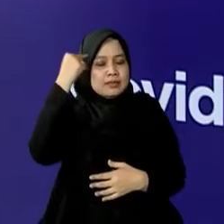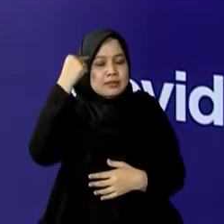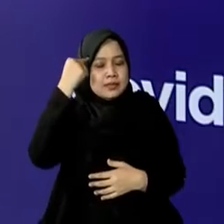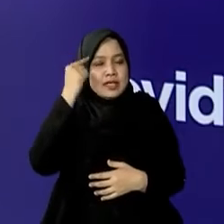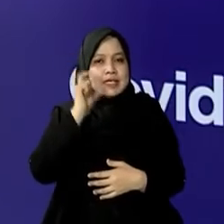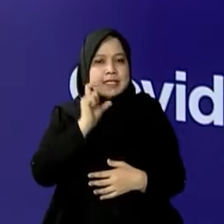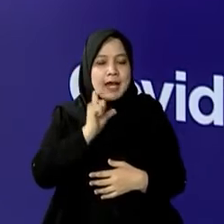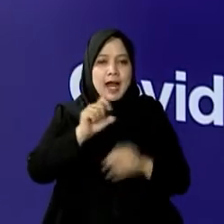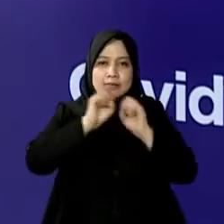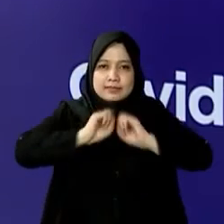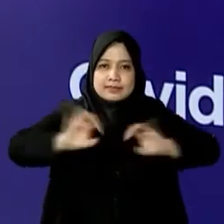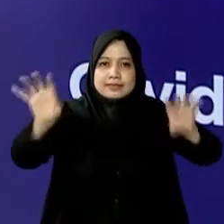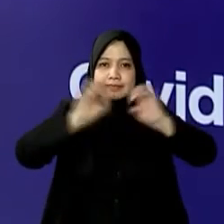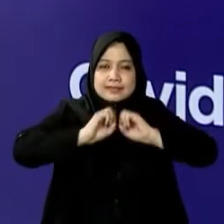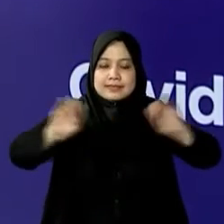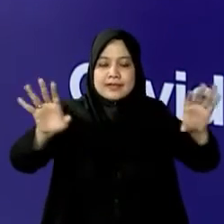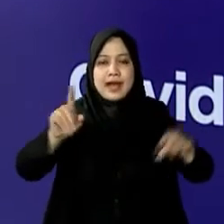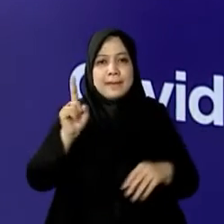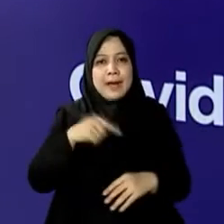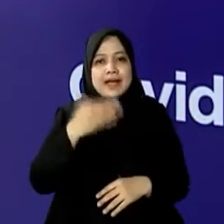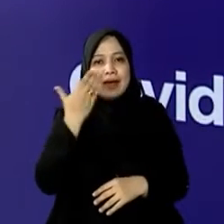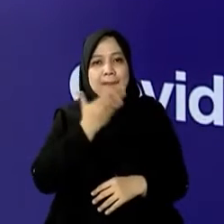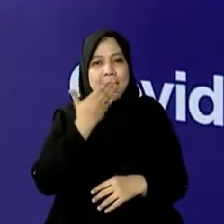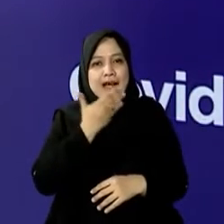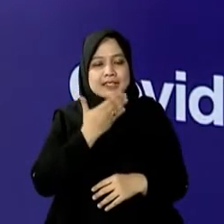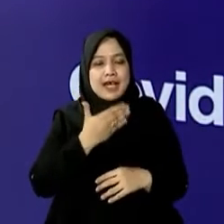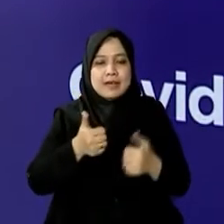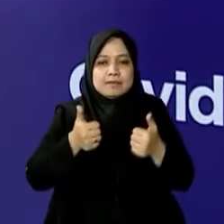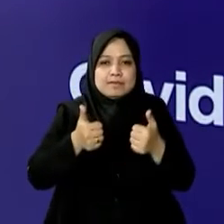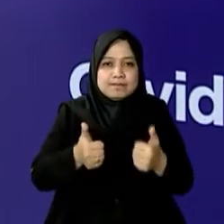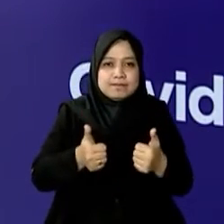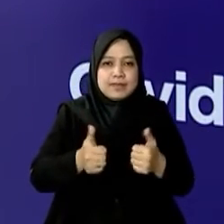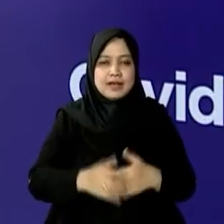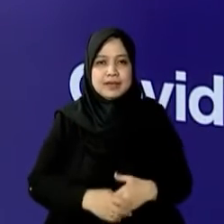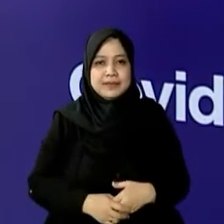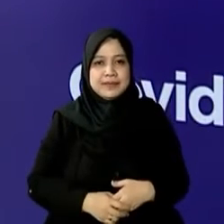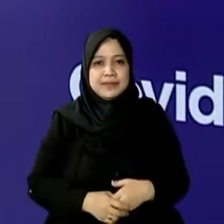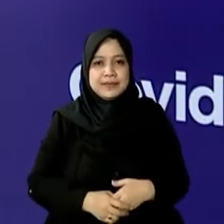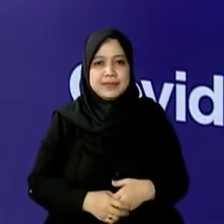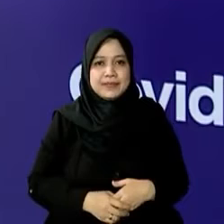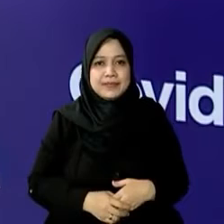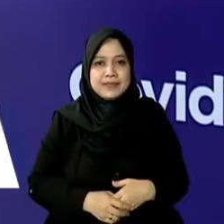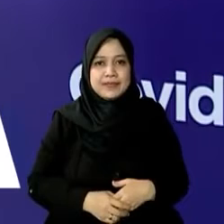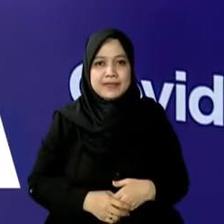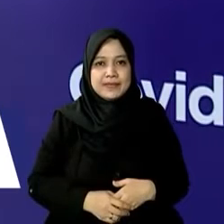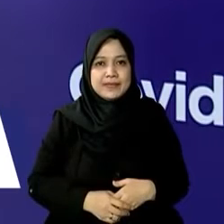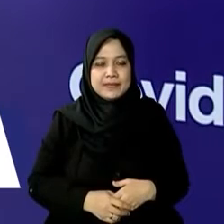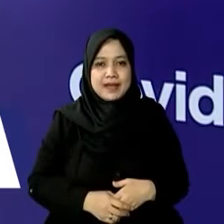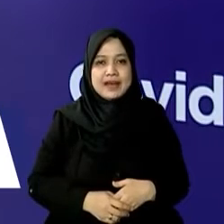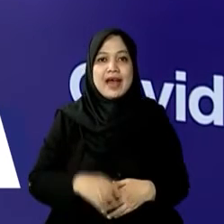apa ya bahasa yang lebih enak untuk disampaikan gitu Paling saya eh menyampaikan minimal kalau misalkan